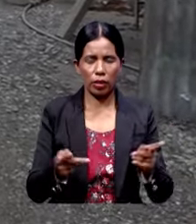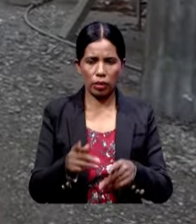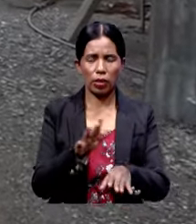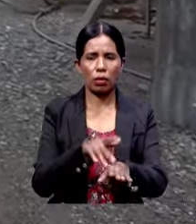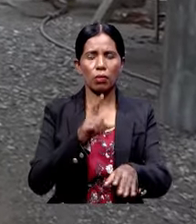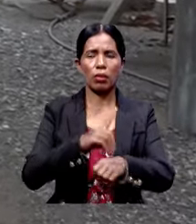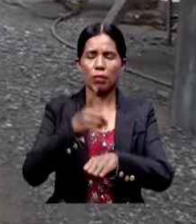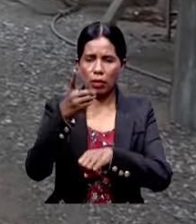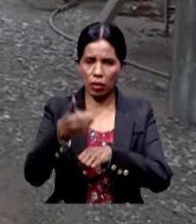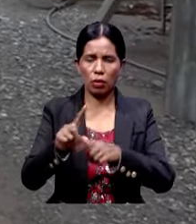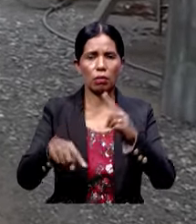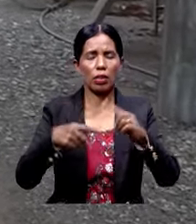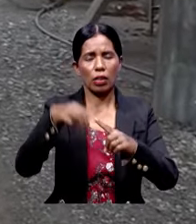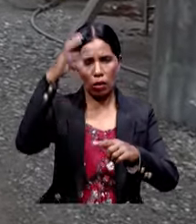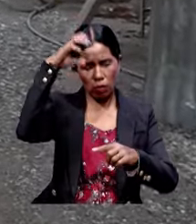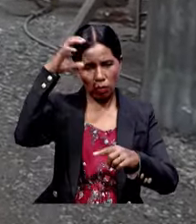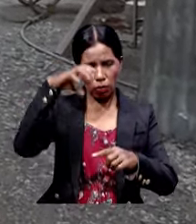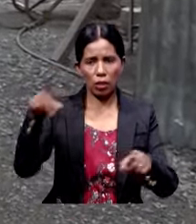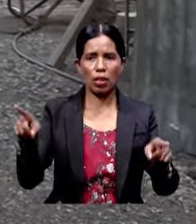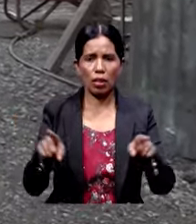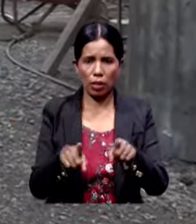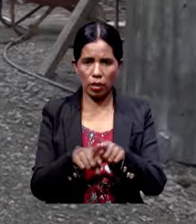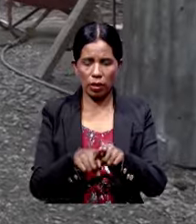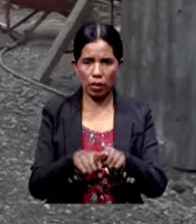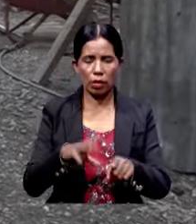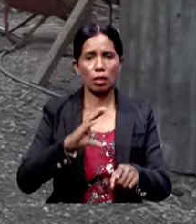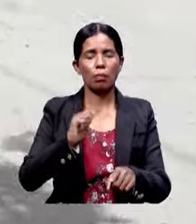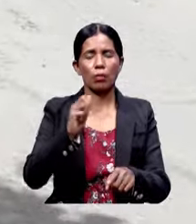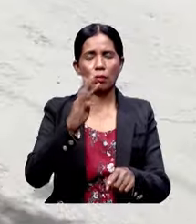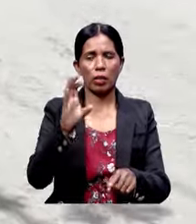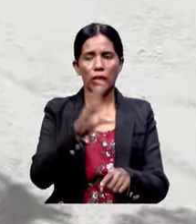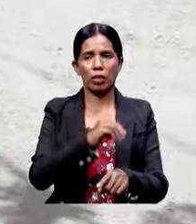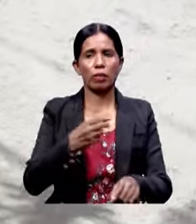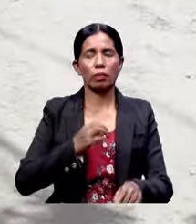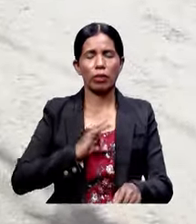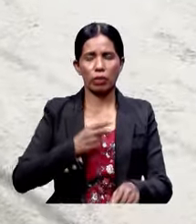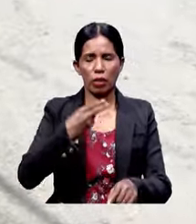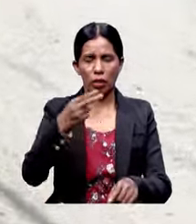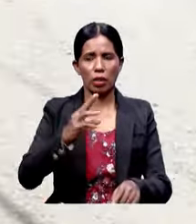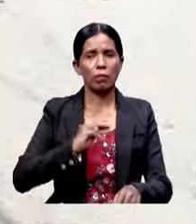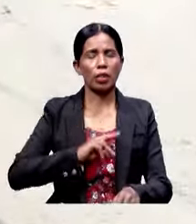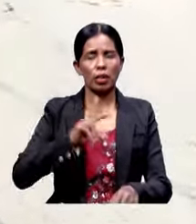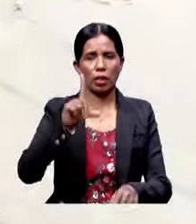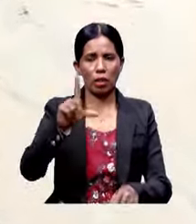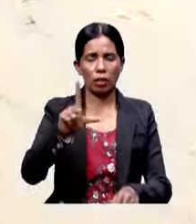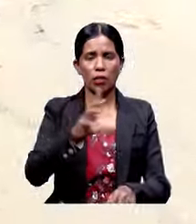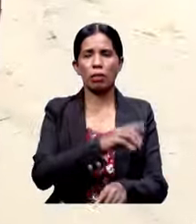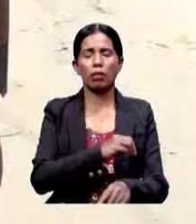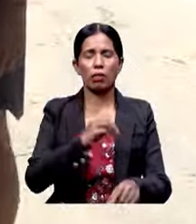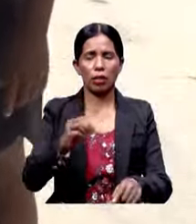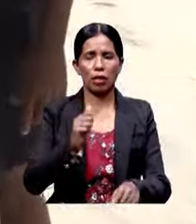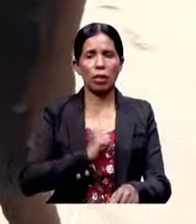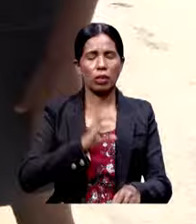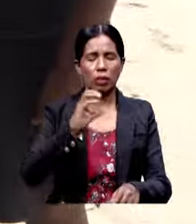ba inundasaun banjira udan monurai makanesan. Kampung Baru, Fatuhada, Manlewana, Kaikoli, Audiang,